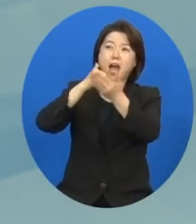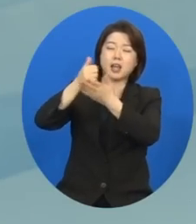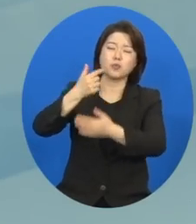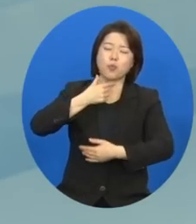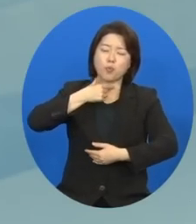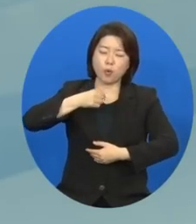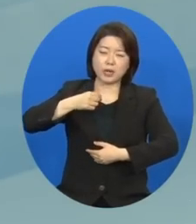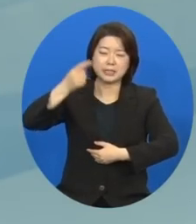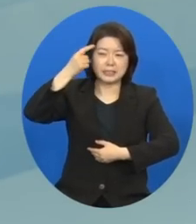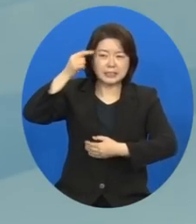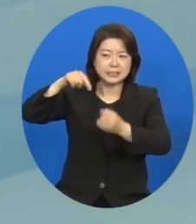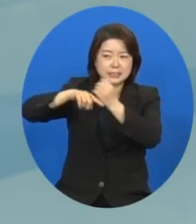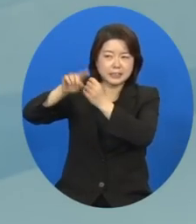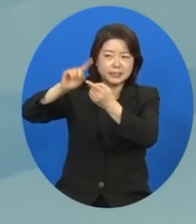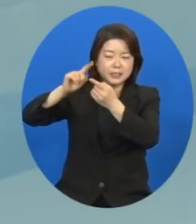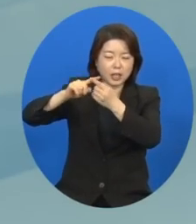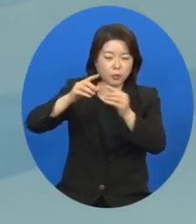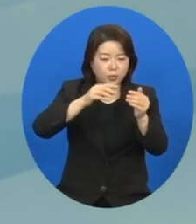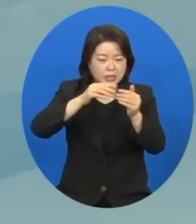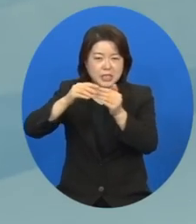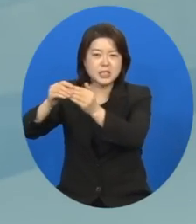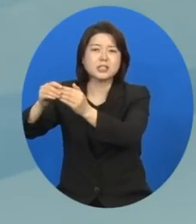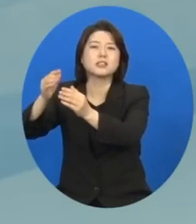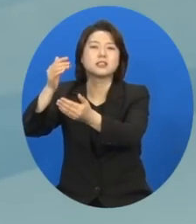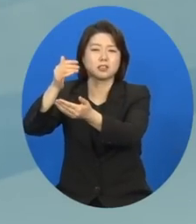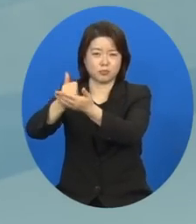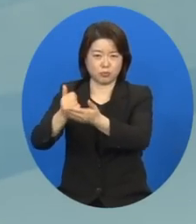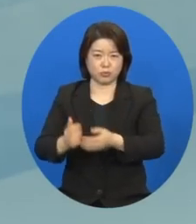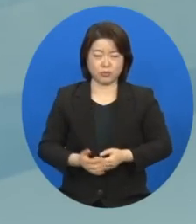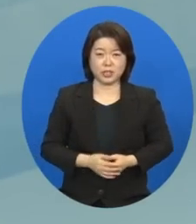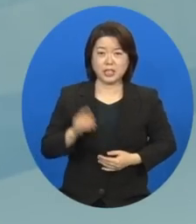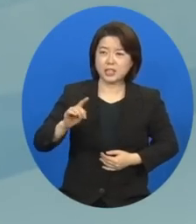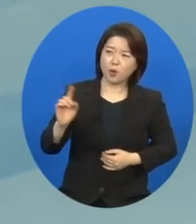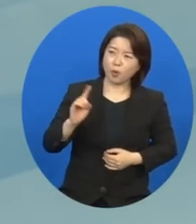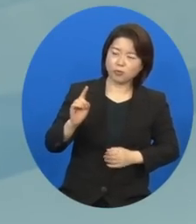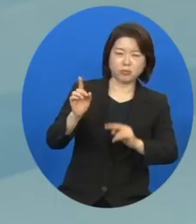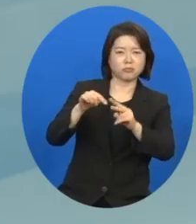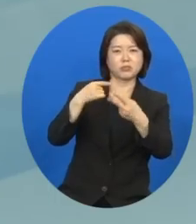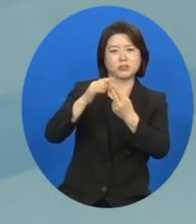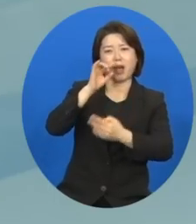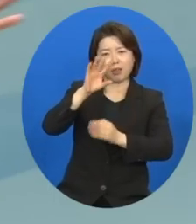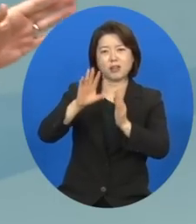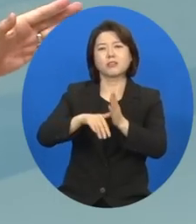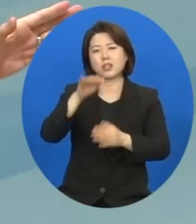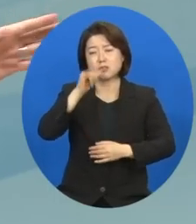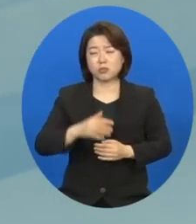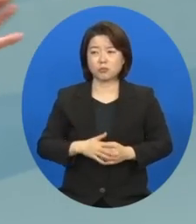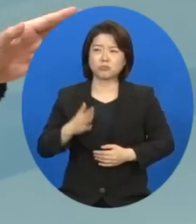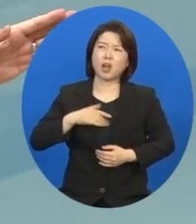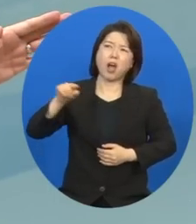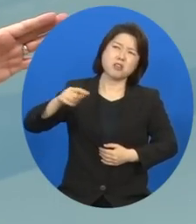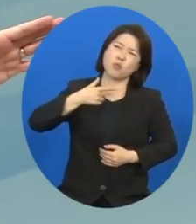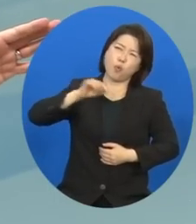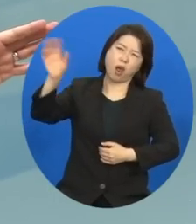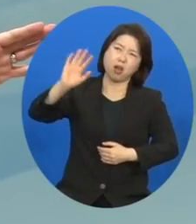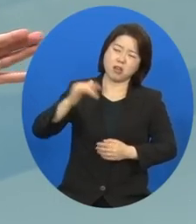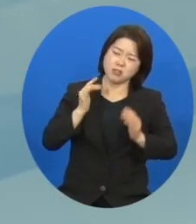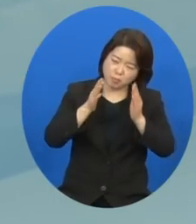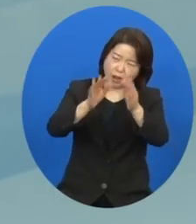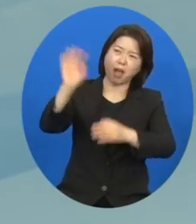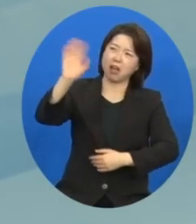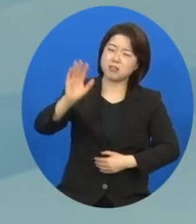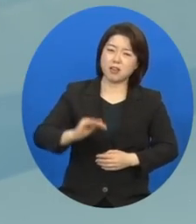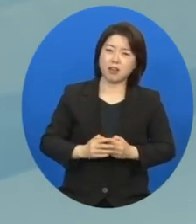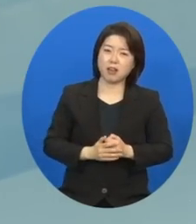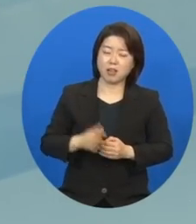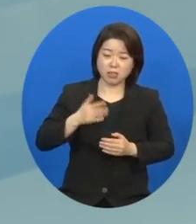하시는 뜻대로 이루시는 분이십니다. 이것이 어떨 때는 참 이해가 안 됩니다. 하나님 이게 아니잖아요. 이 방향이 아니잖아요.